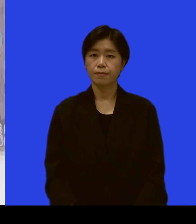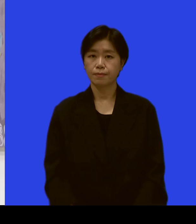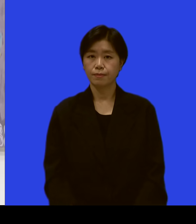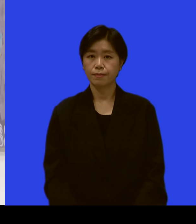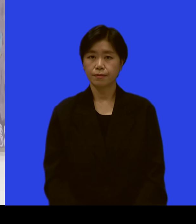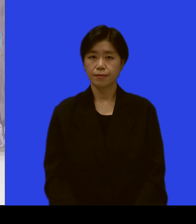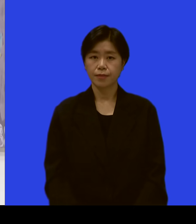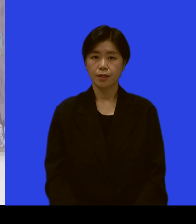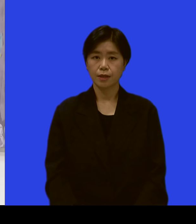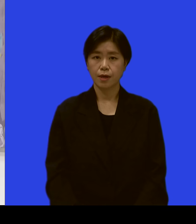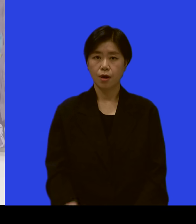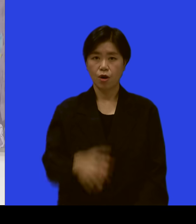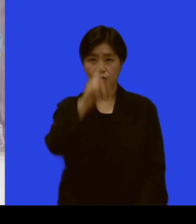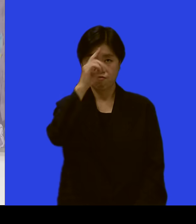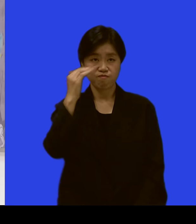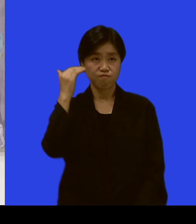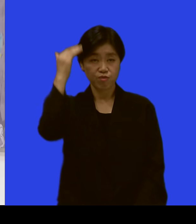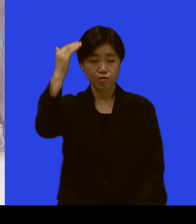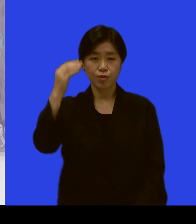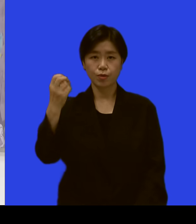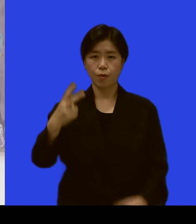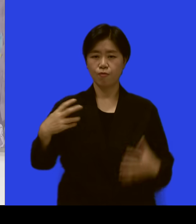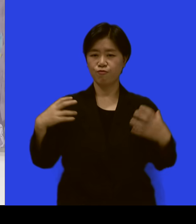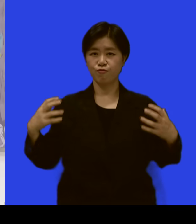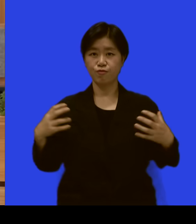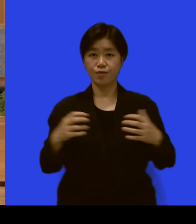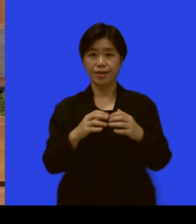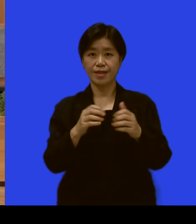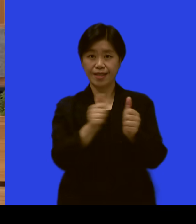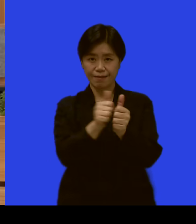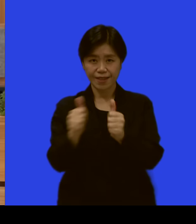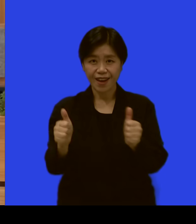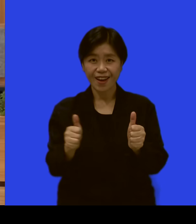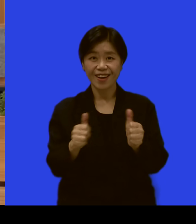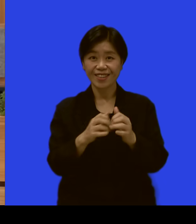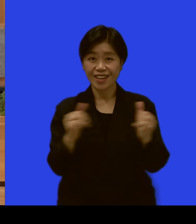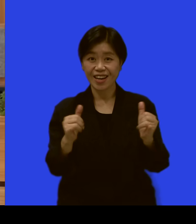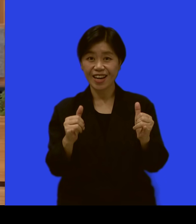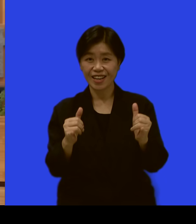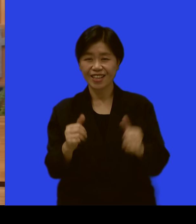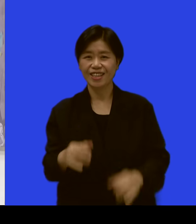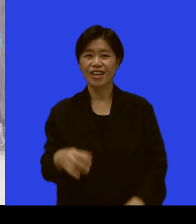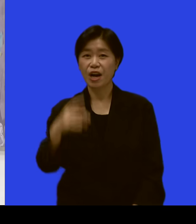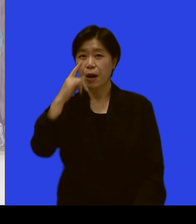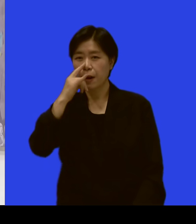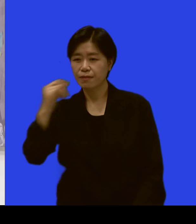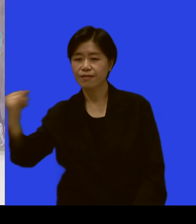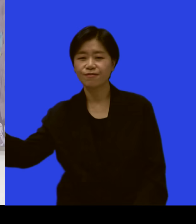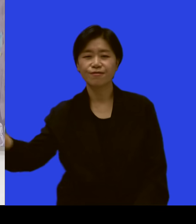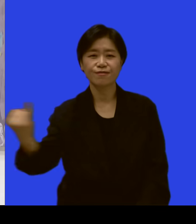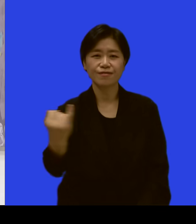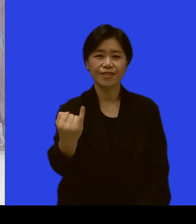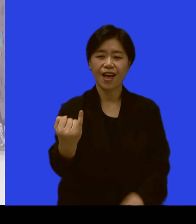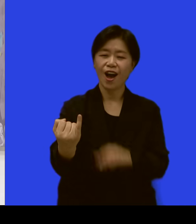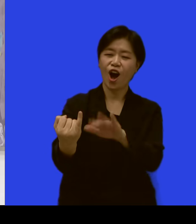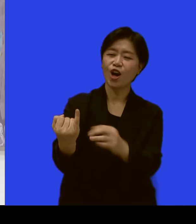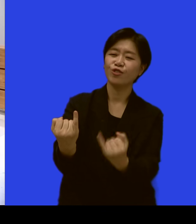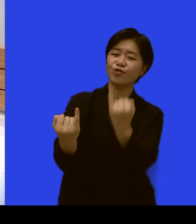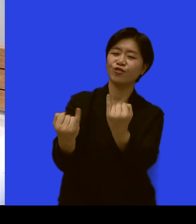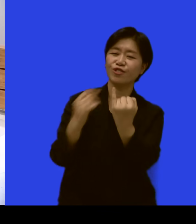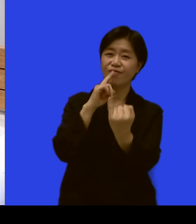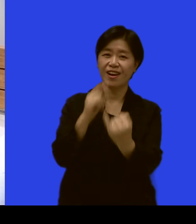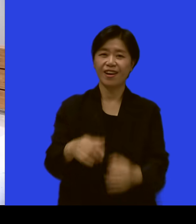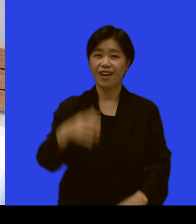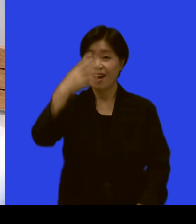그런 씩씩한 친구들이 막 어머님들 지나가면 누나라고 하고 할머니 지나가면은 막 아가씨 뭐